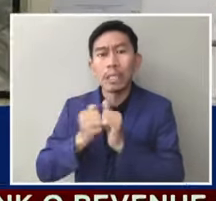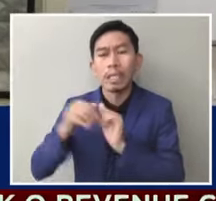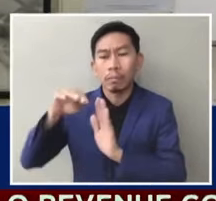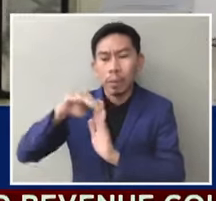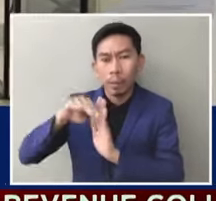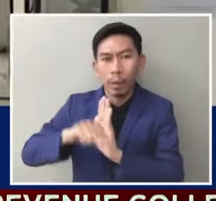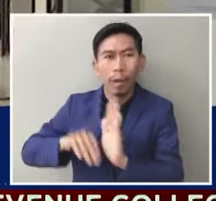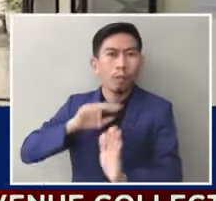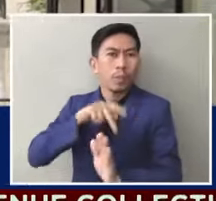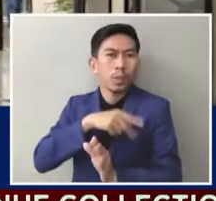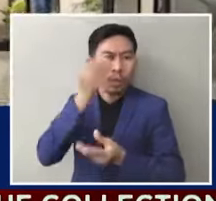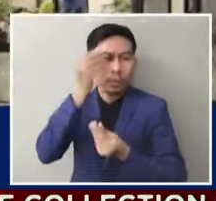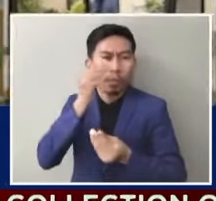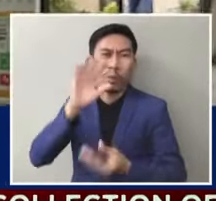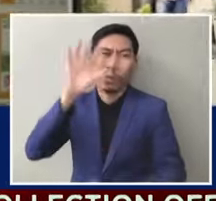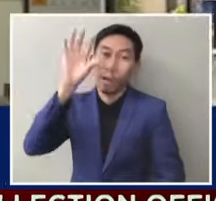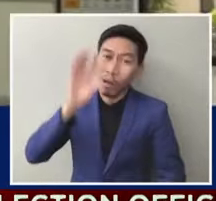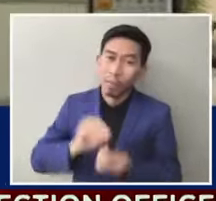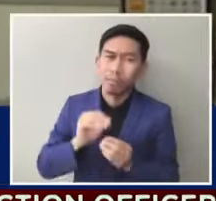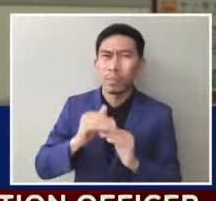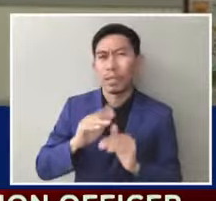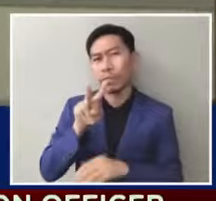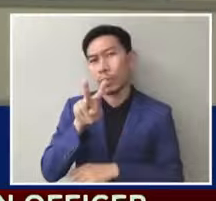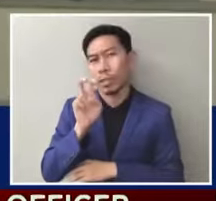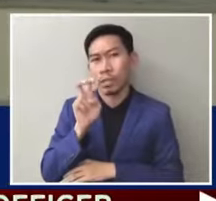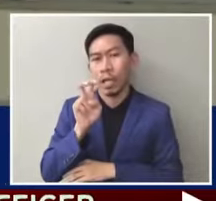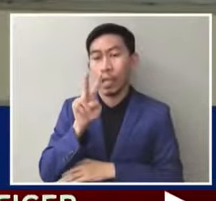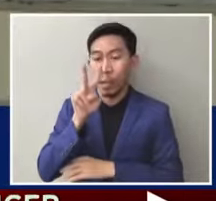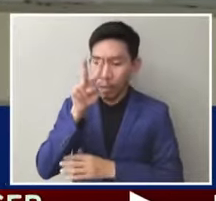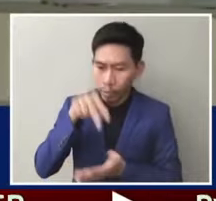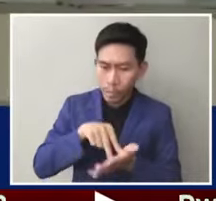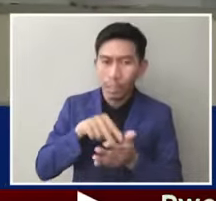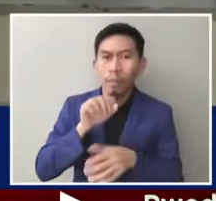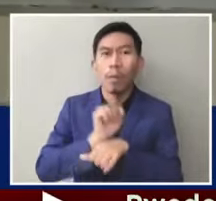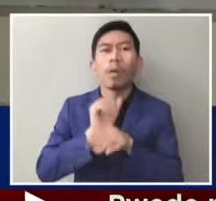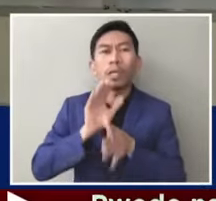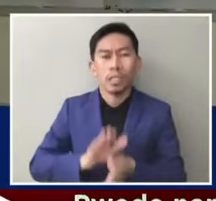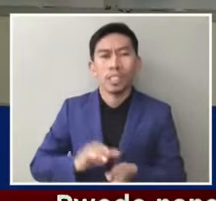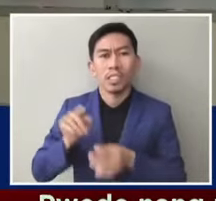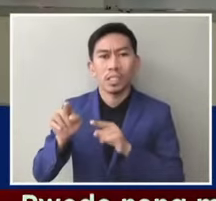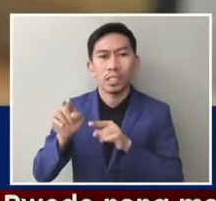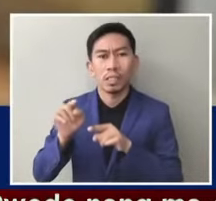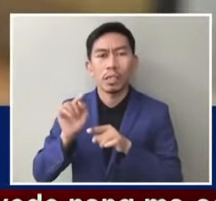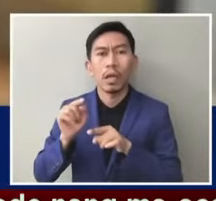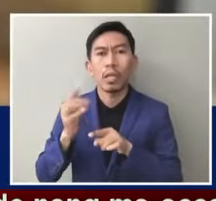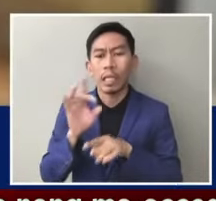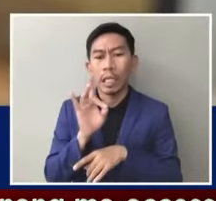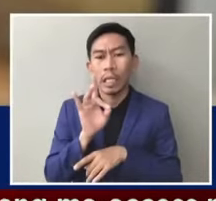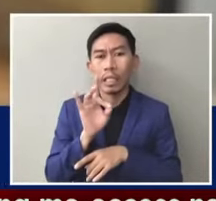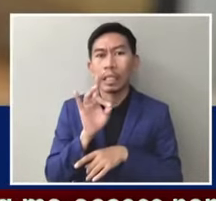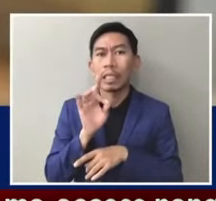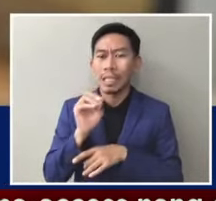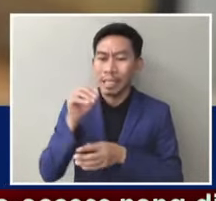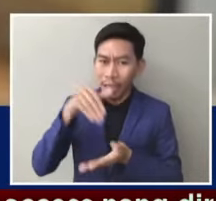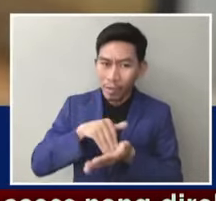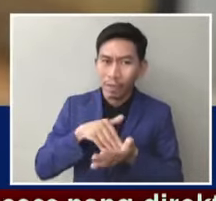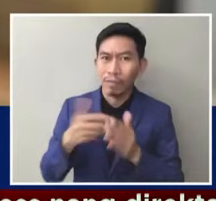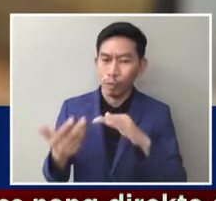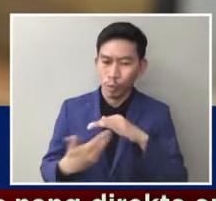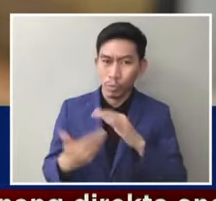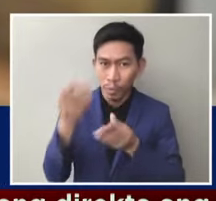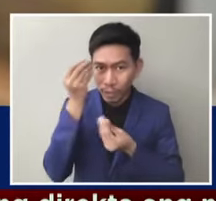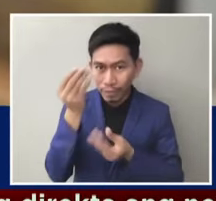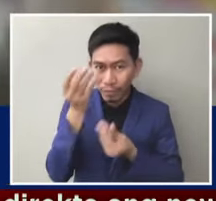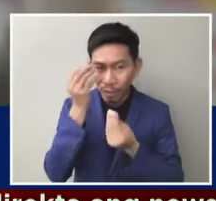ng nasa mahigit 2,000 na mga empleyado at 80,000 na mga customer. Dagdag ng DICT,